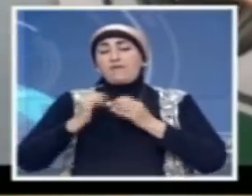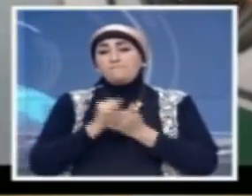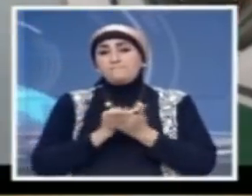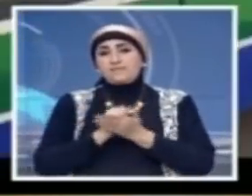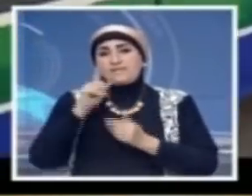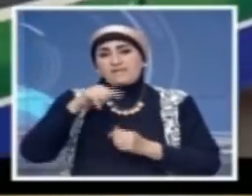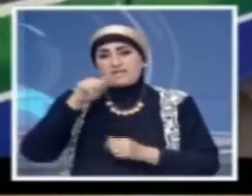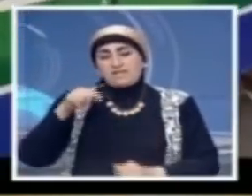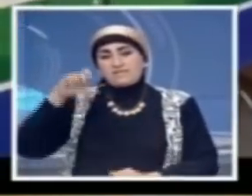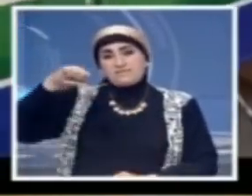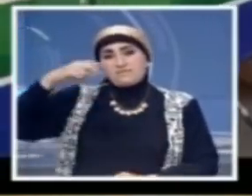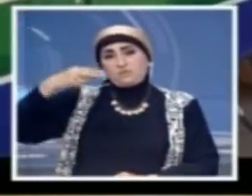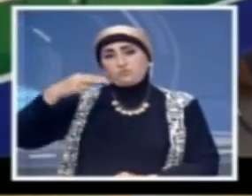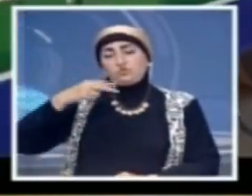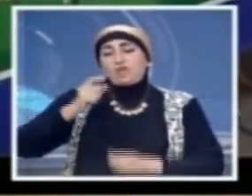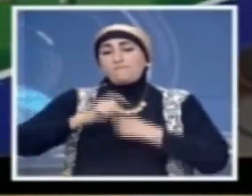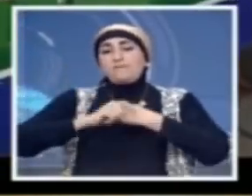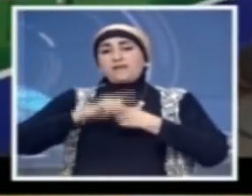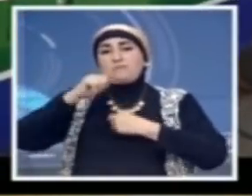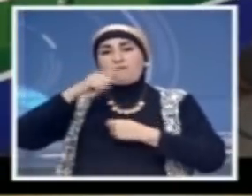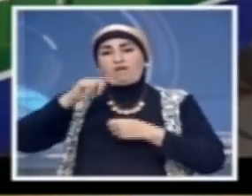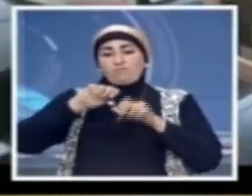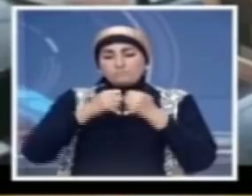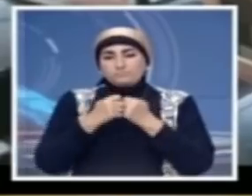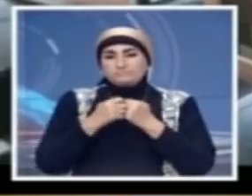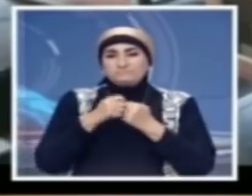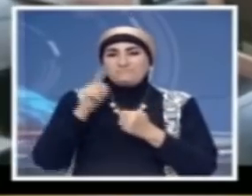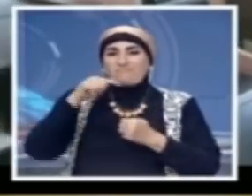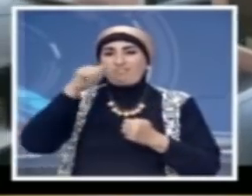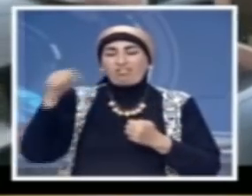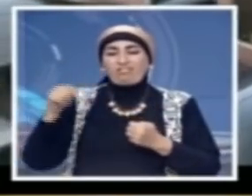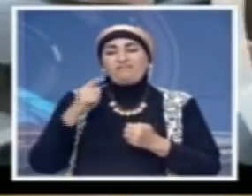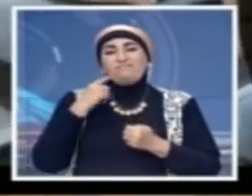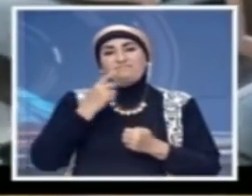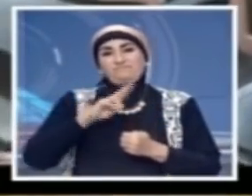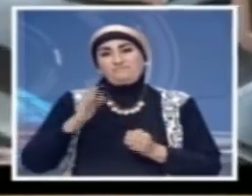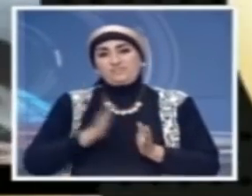مخالفة 29 مركبة لاشتراطات الصلاحية الفنية.